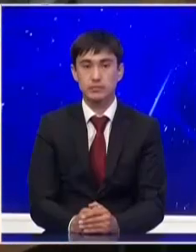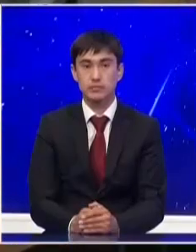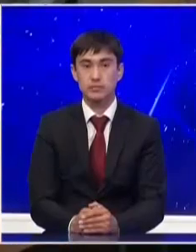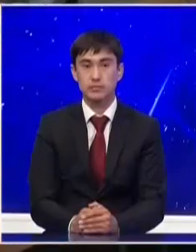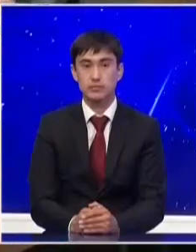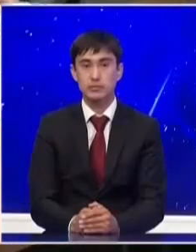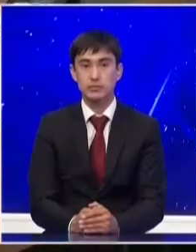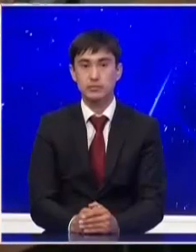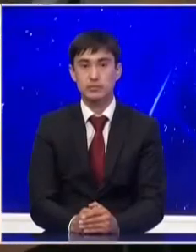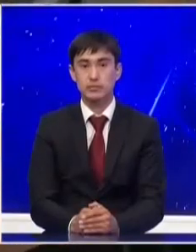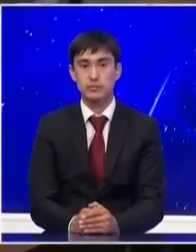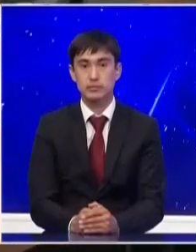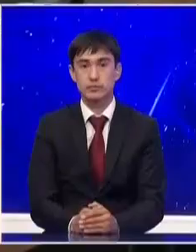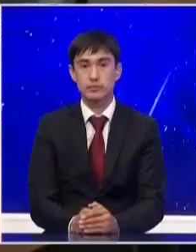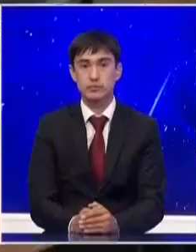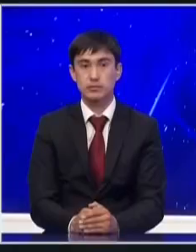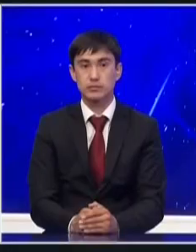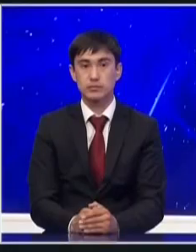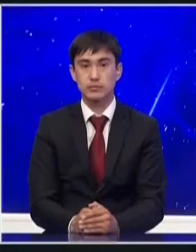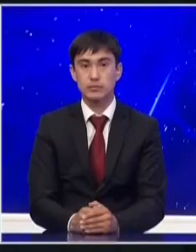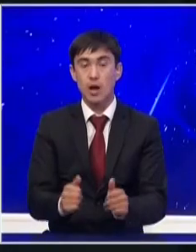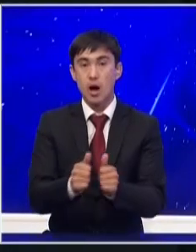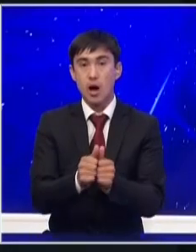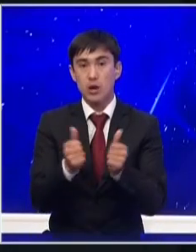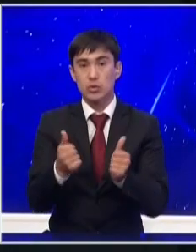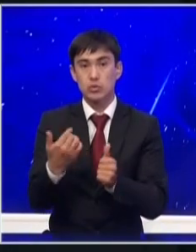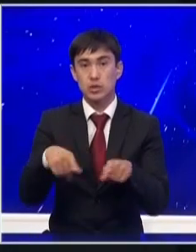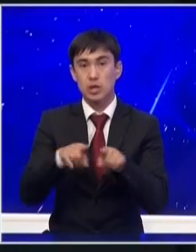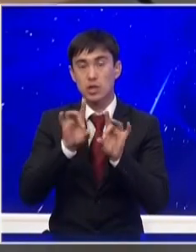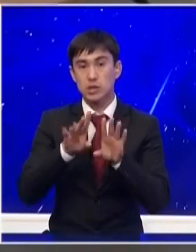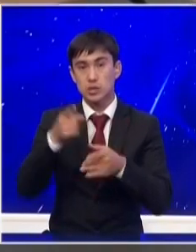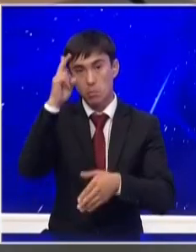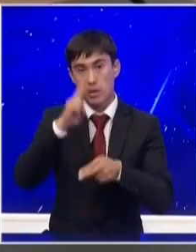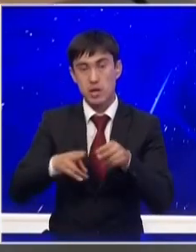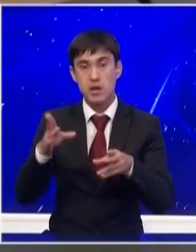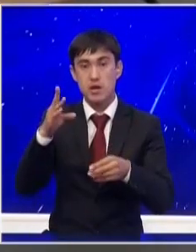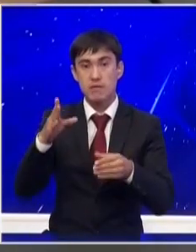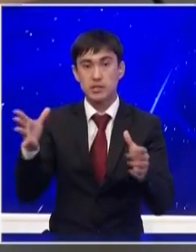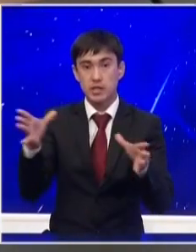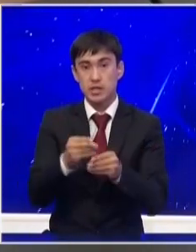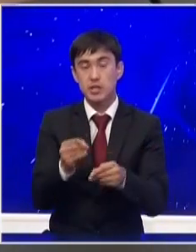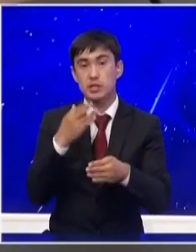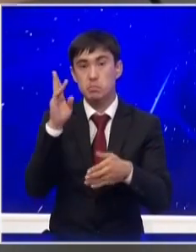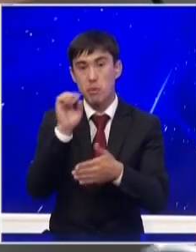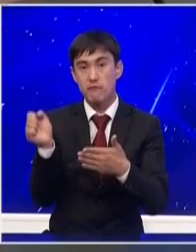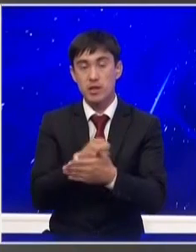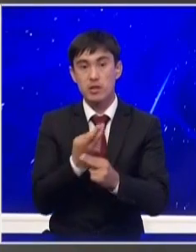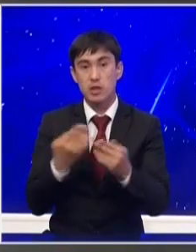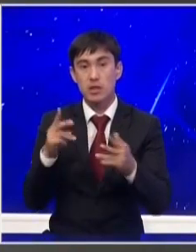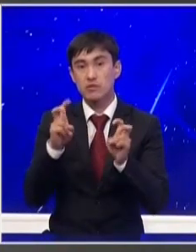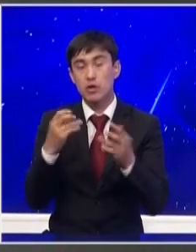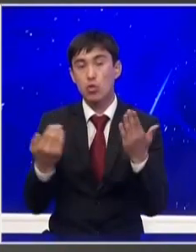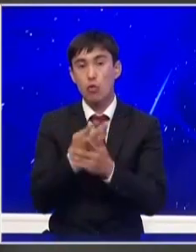Айрылу, табысу және арылу туралы толғам, так сказать, рассказ о потере, воссоединении и избавлении. Это название нового